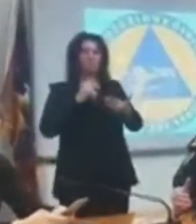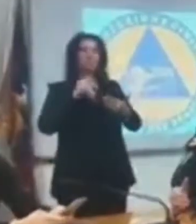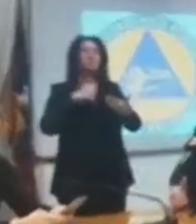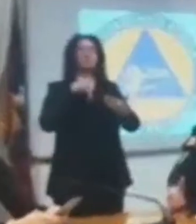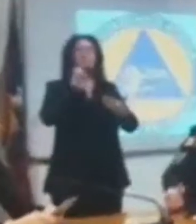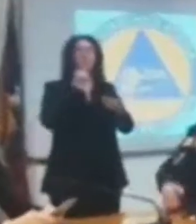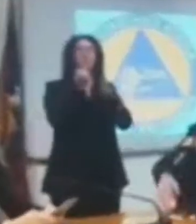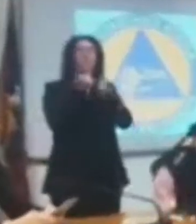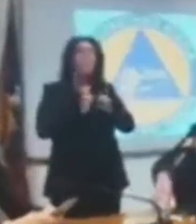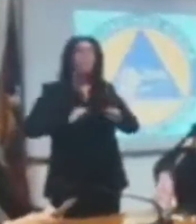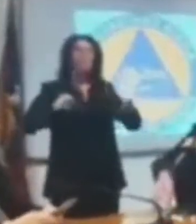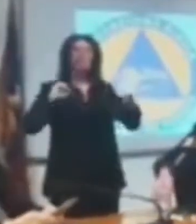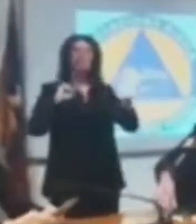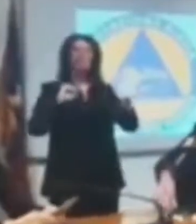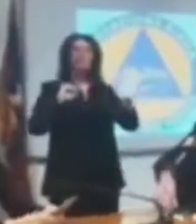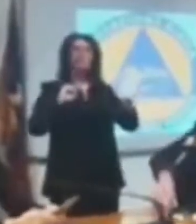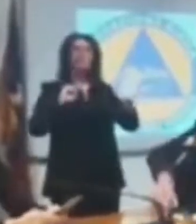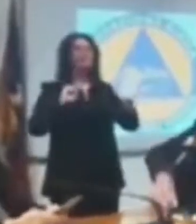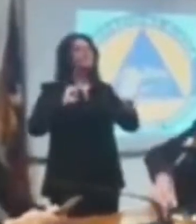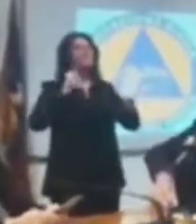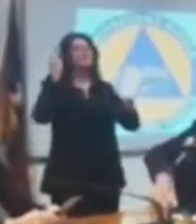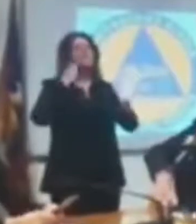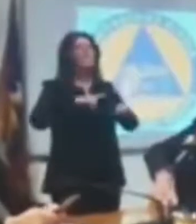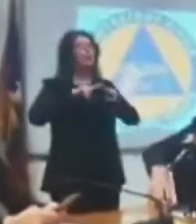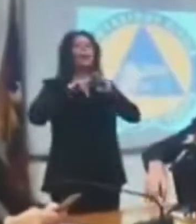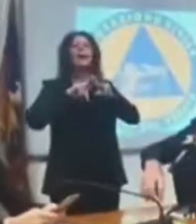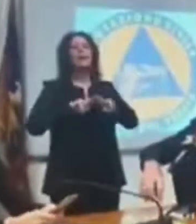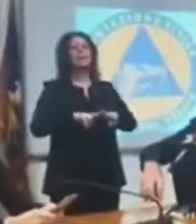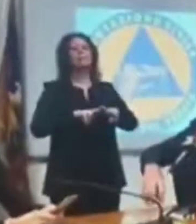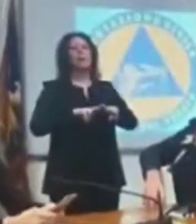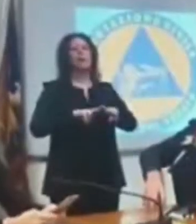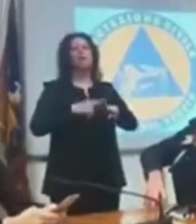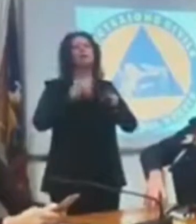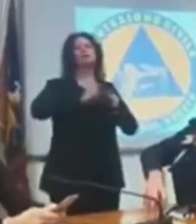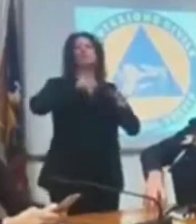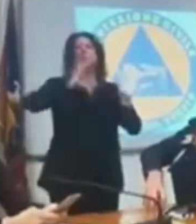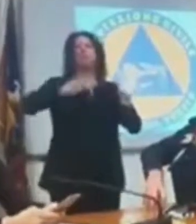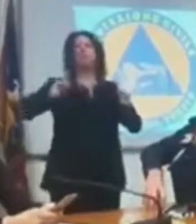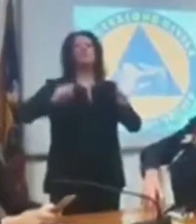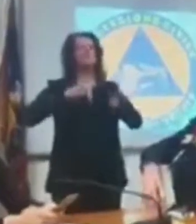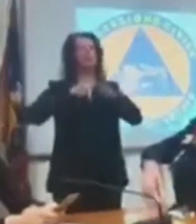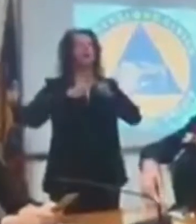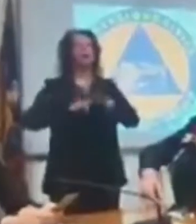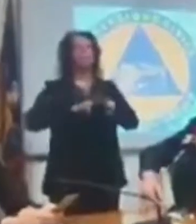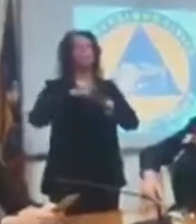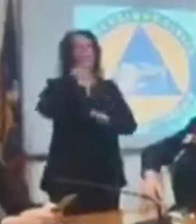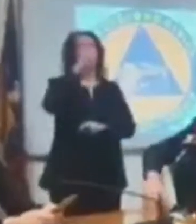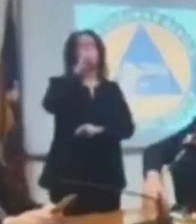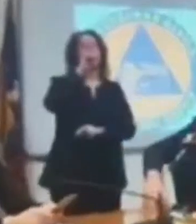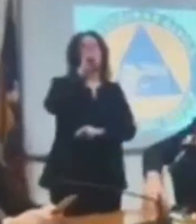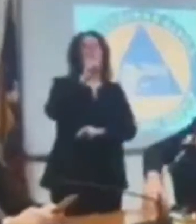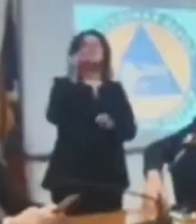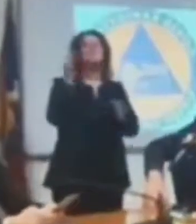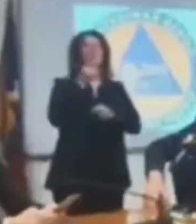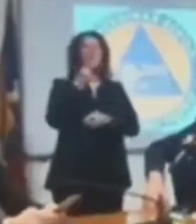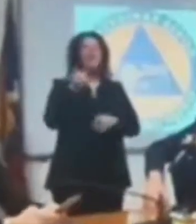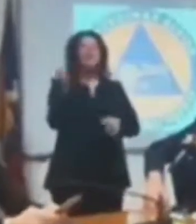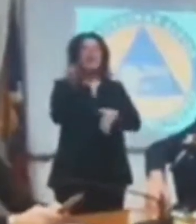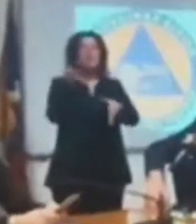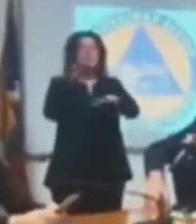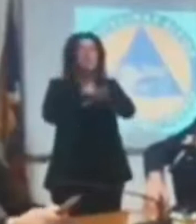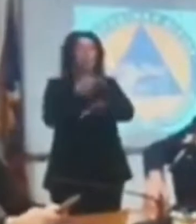negatività, resta comunque un paziente Covid per le statistiche, quindi se perde la vita andrà